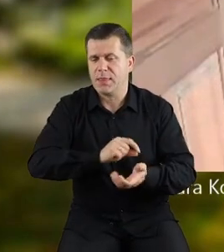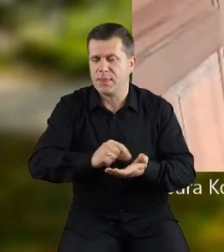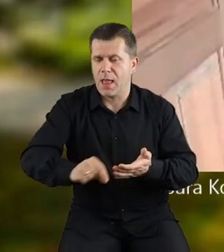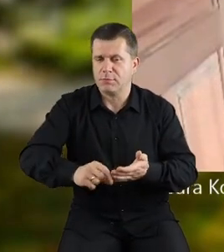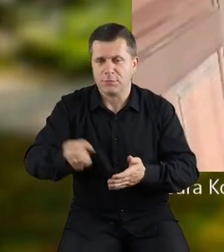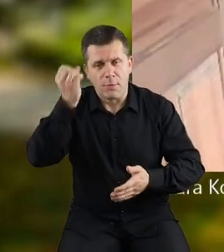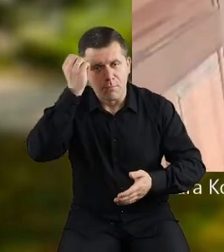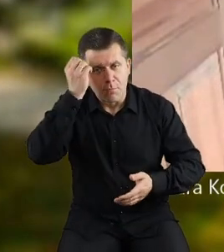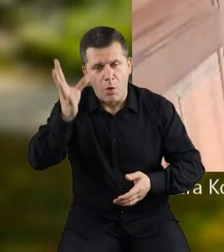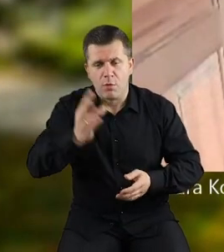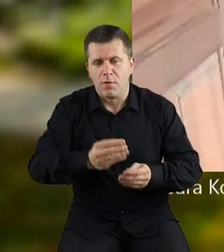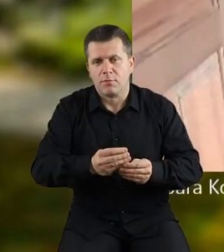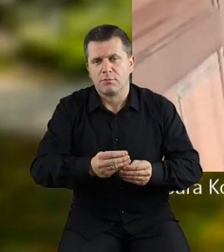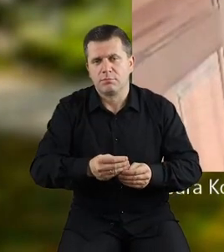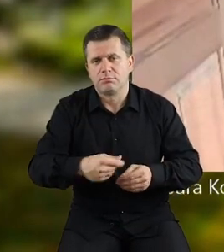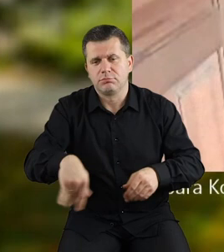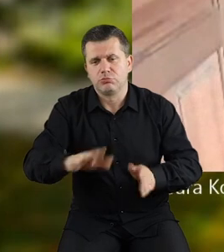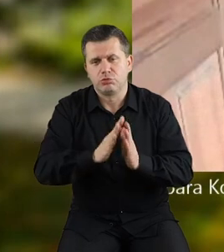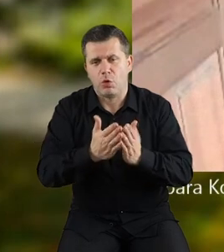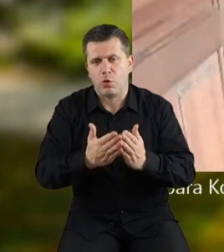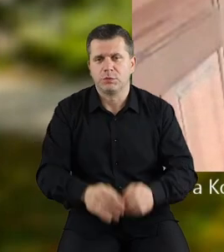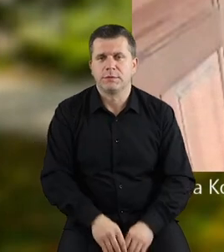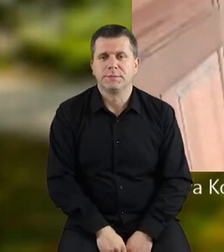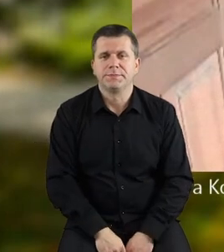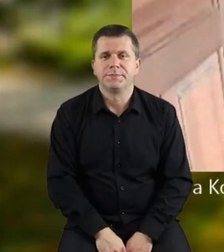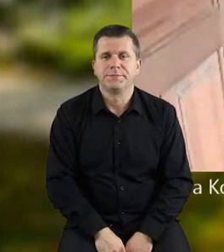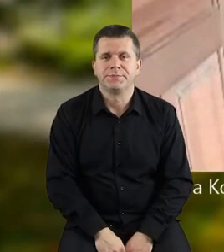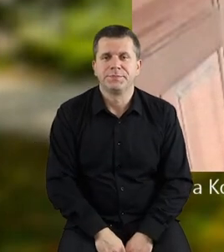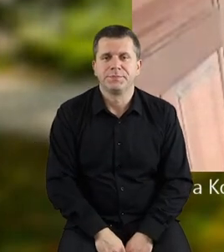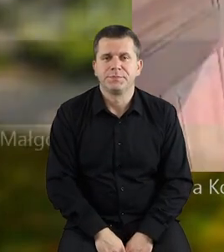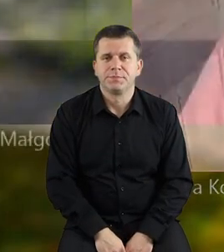zdań, napisać dużo więcej niegłupich książek.